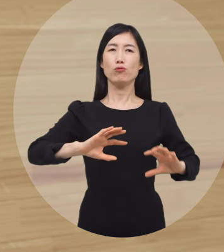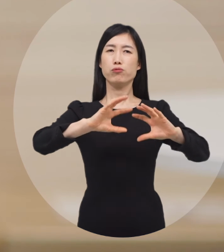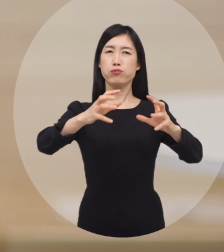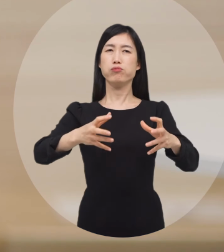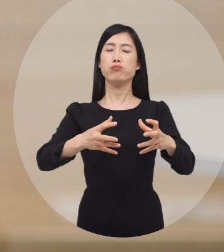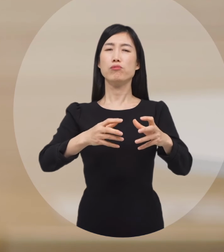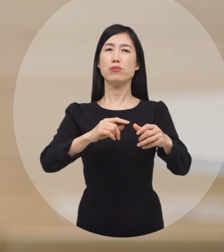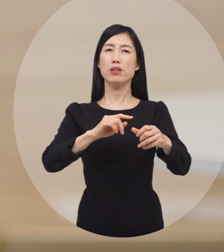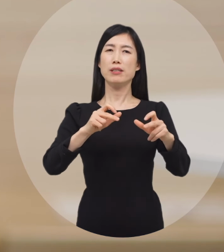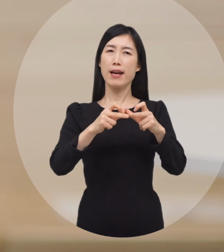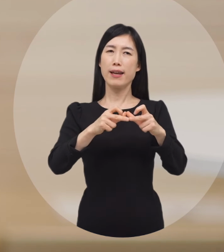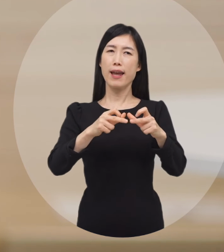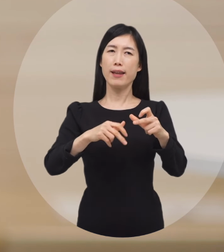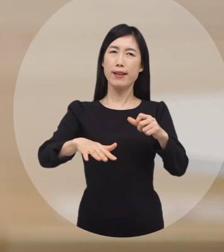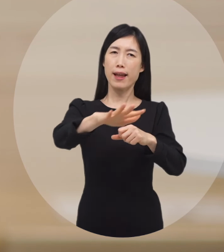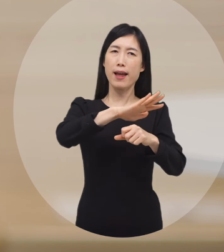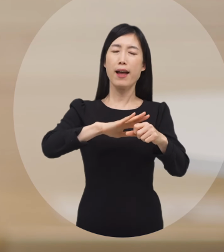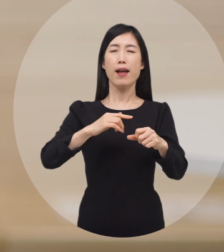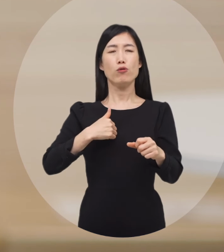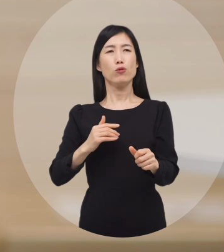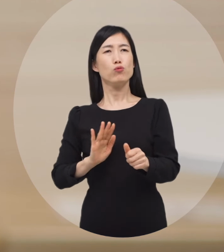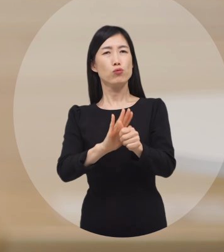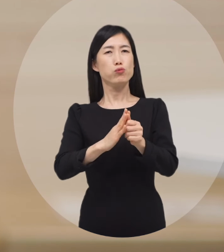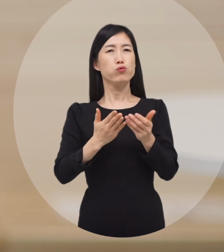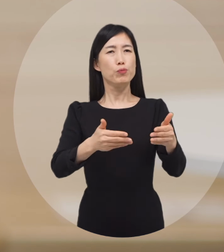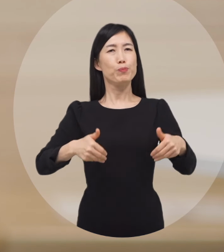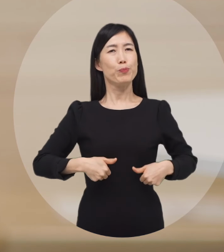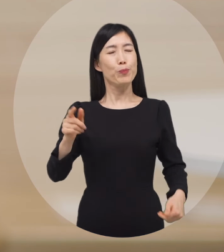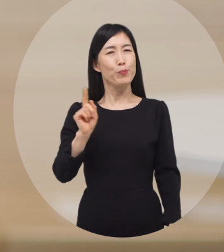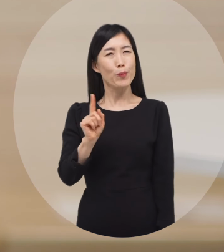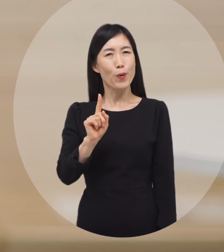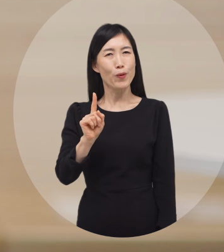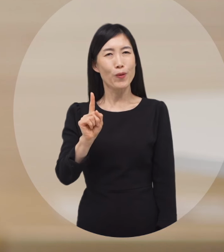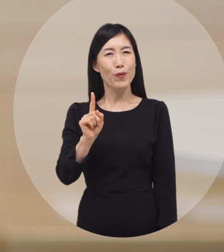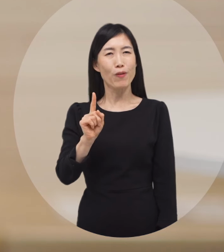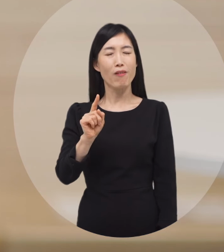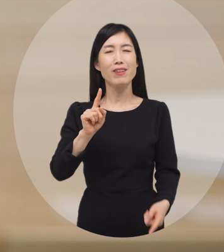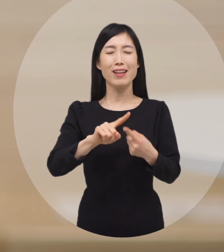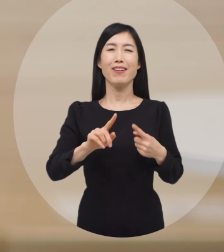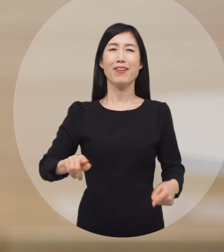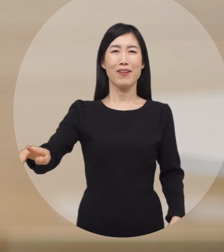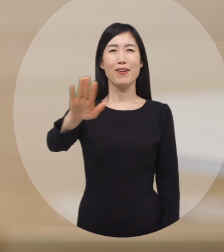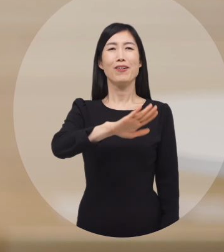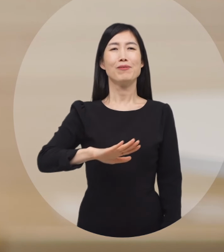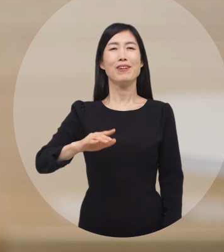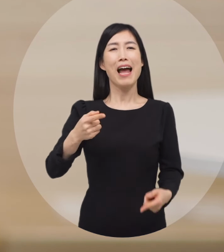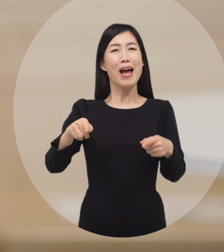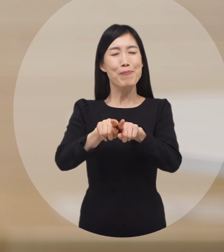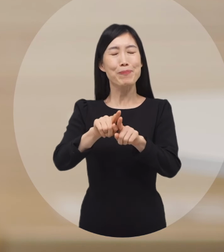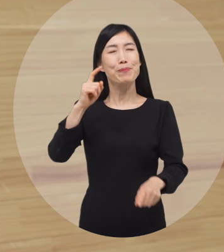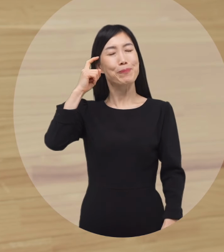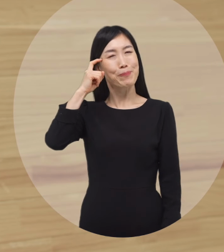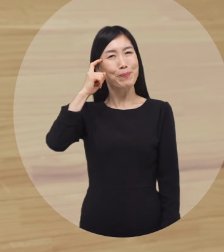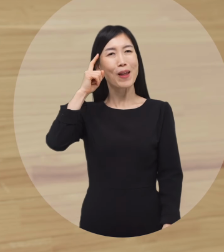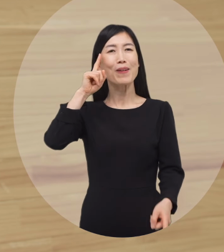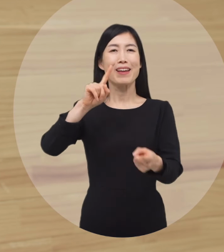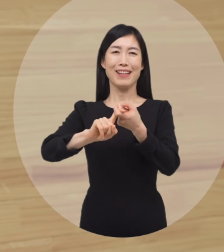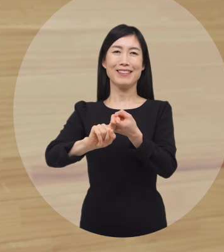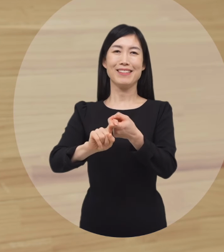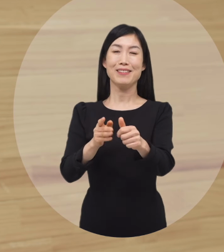국제사회에서 장애인분들을 위해서 우리가 어떤 것들을 기여할 수 있는지, 그런 부분에 대해서도 같이 생각해 주시고